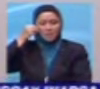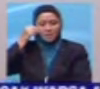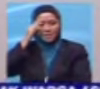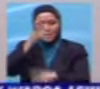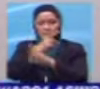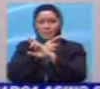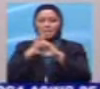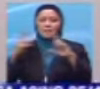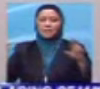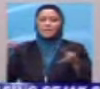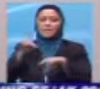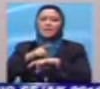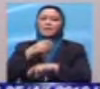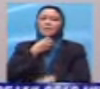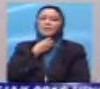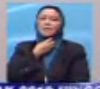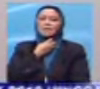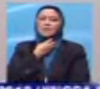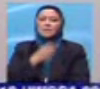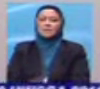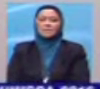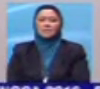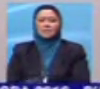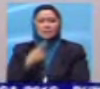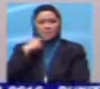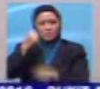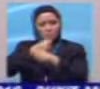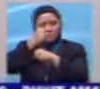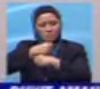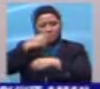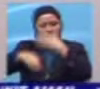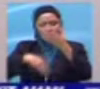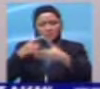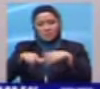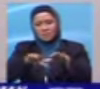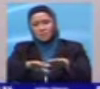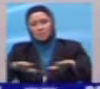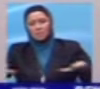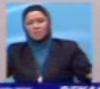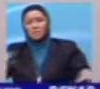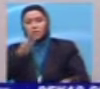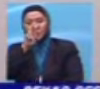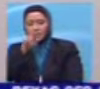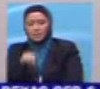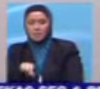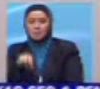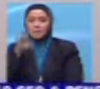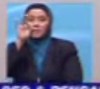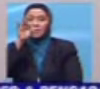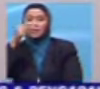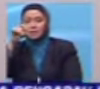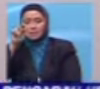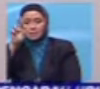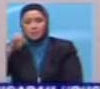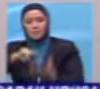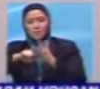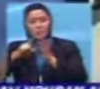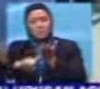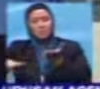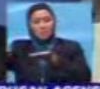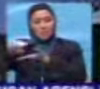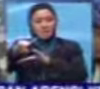ini. Kerja pembinaan di tapak seluas 2.79 hektar akan bermula minggu depan. Menurut Ketua